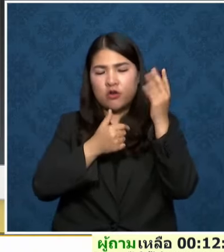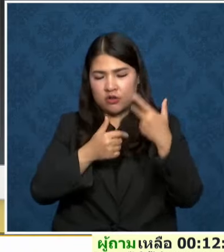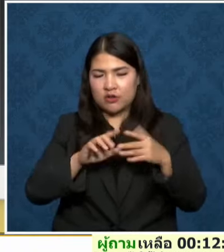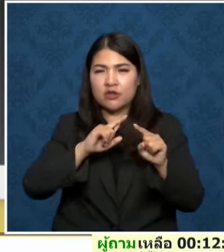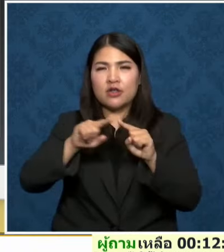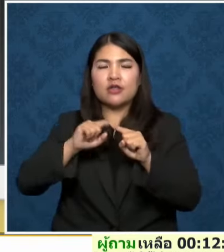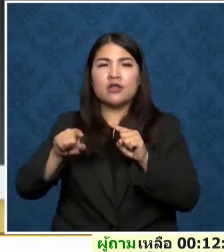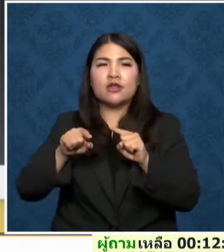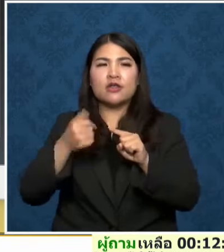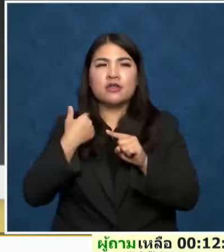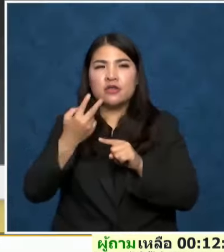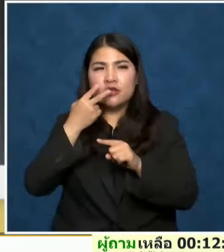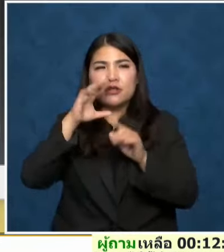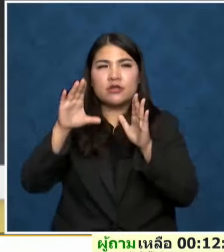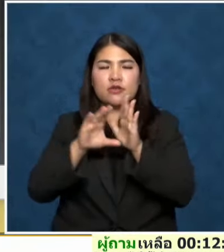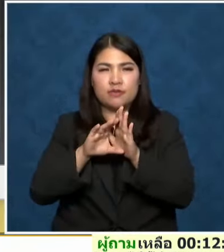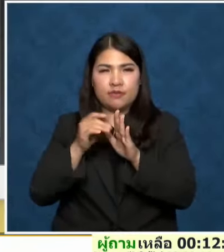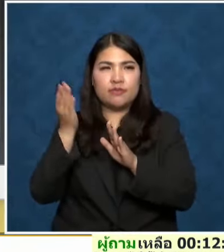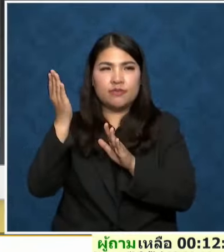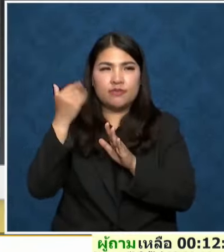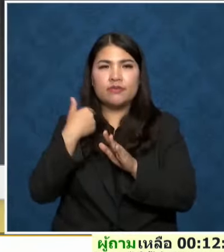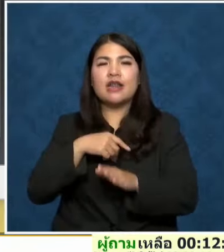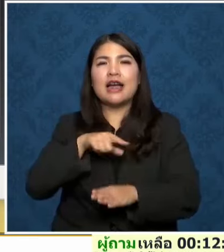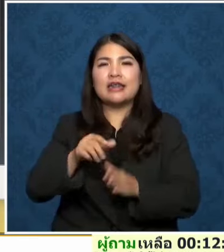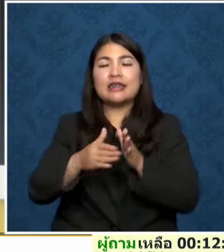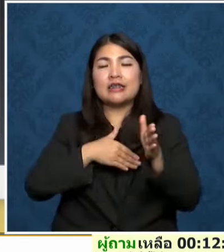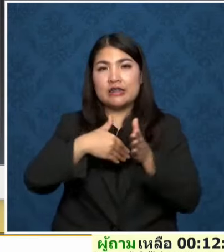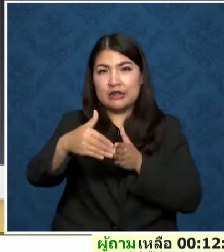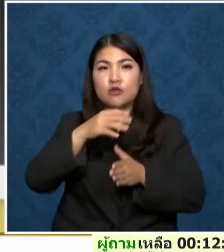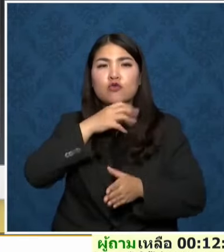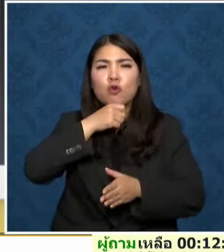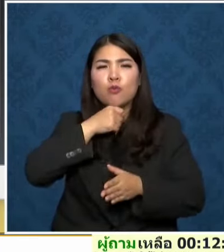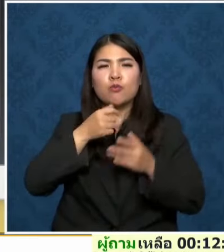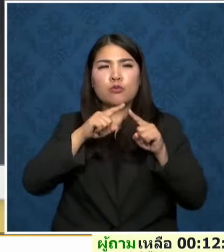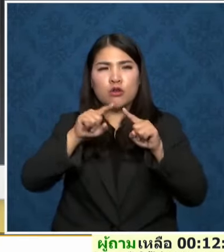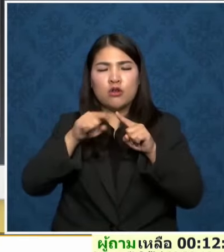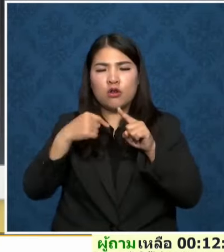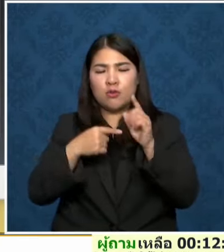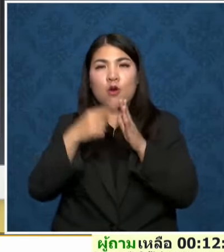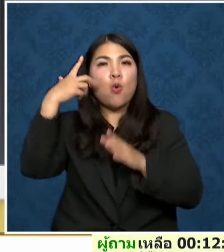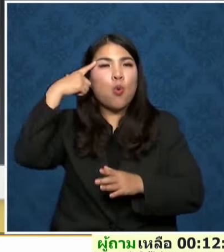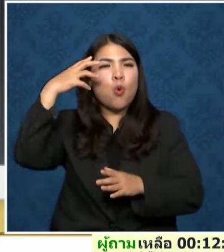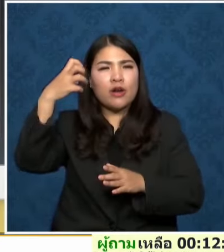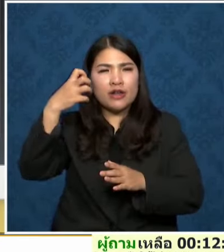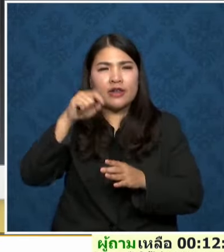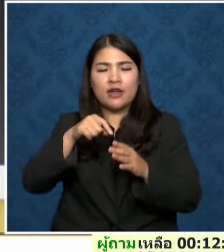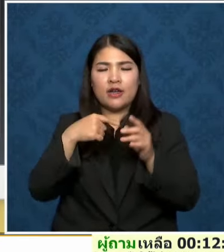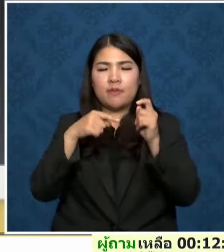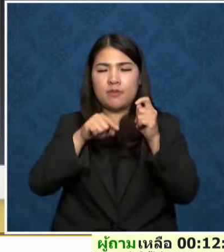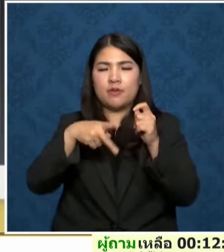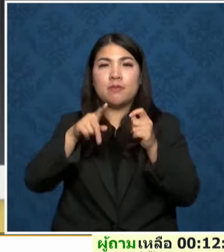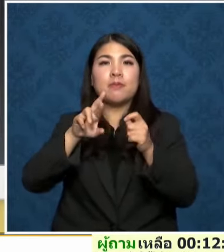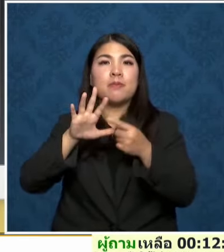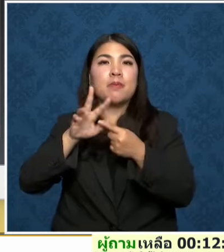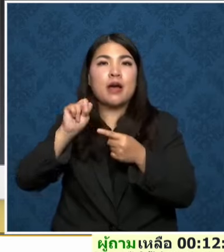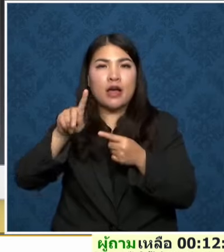นนะคะที่ฉัปากหมุดให้เห็น และก็เป็สี่ส้มนะคะก็จะผ่านไปที่อำเพราหัวหิน อำเพาป jokeาะบวอีอ